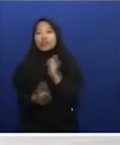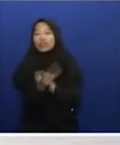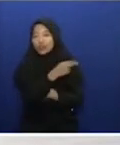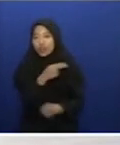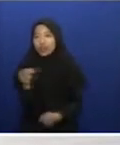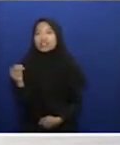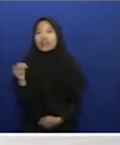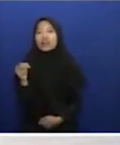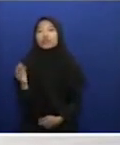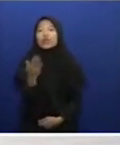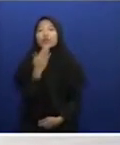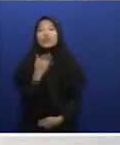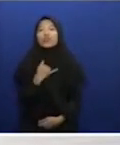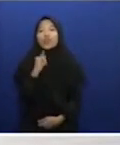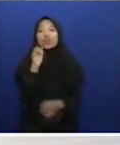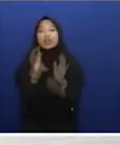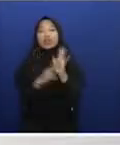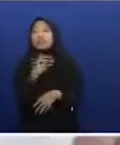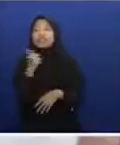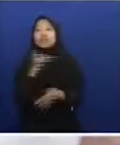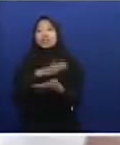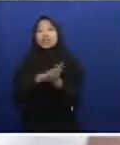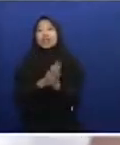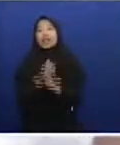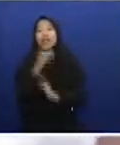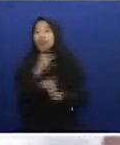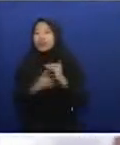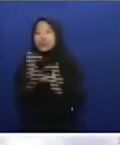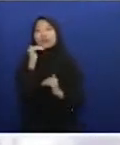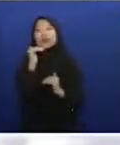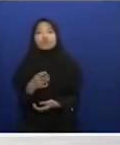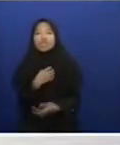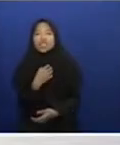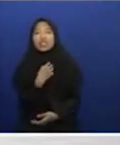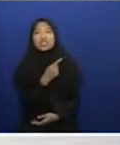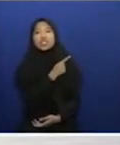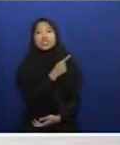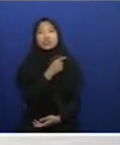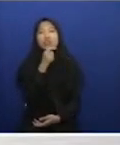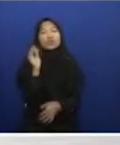tingkat inflasi di bawah 4%. Yang